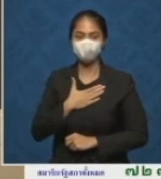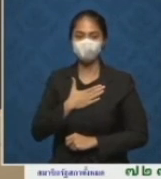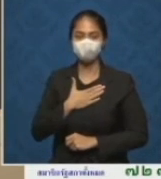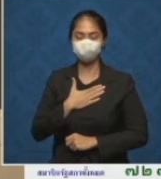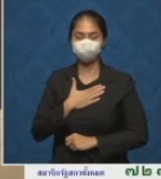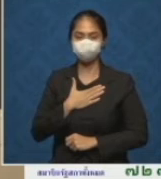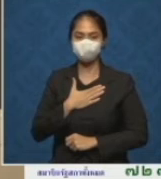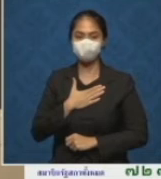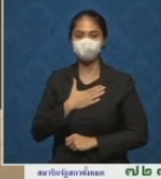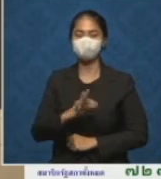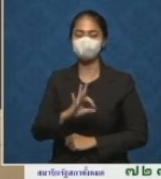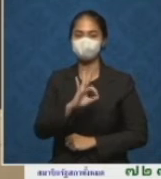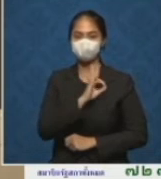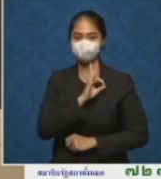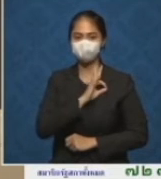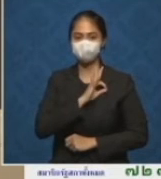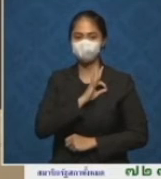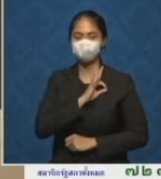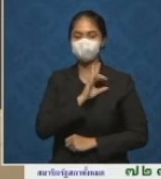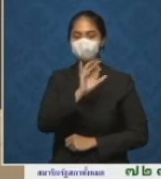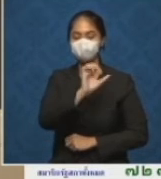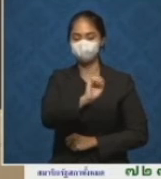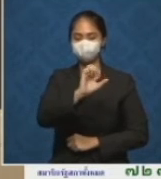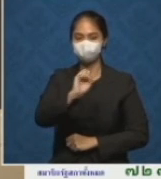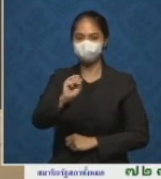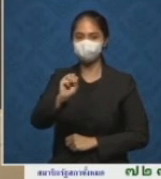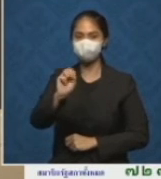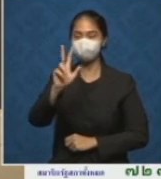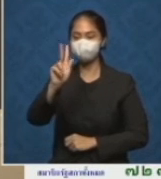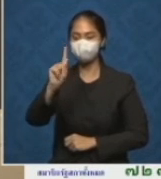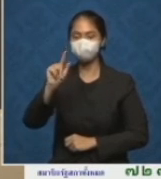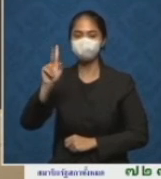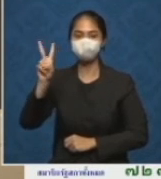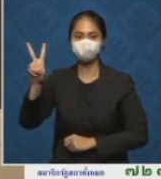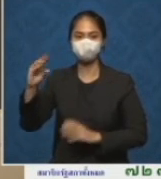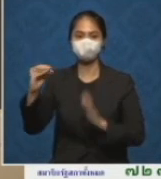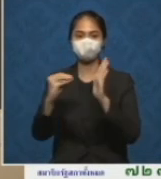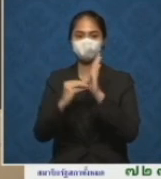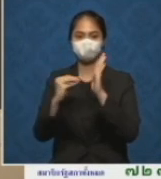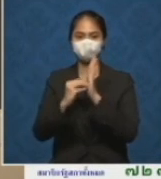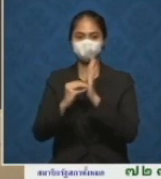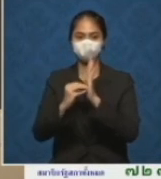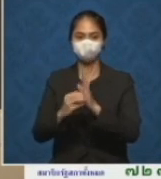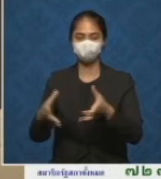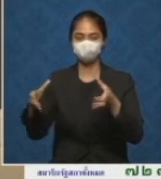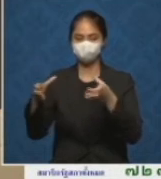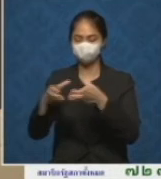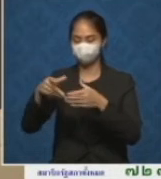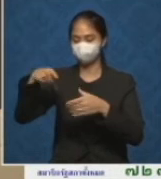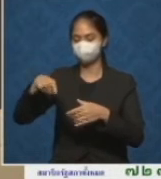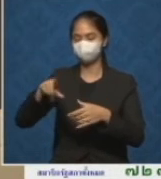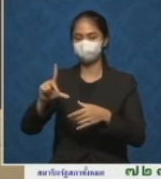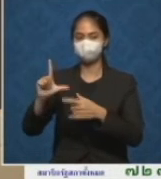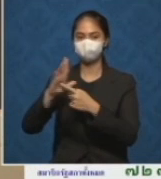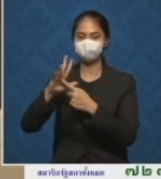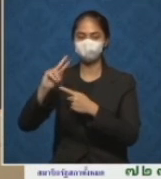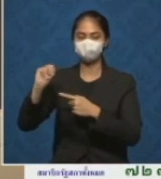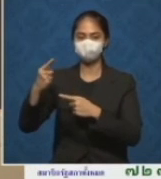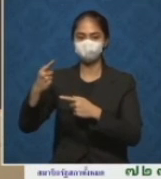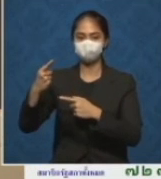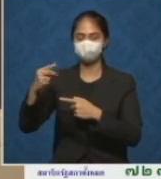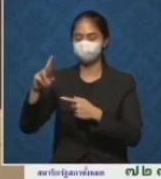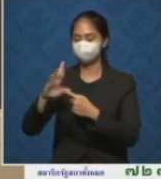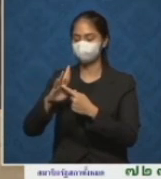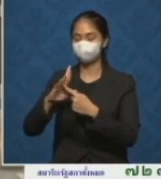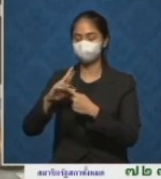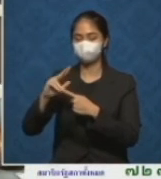ำสิริพงศ์สมาชิกสภาผู้แทนราษฎรเขต2กรุงเทพมหานครพรรคพลังประชารัฐในฐานะสมาชิกรั